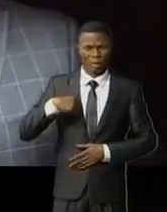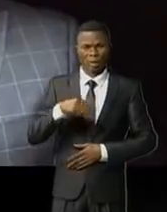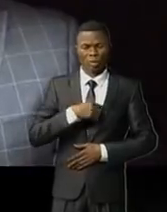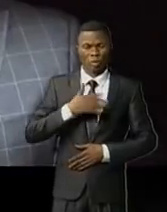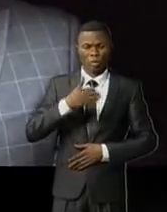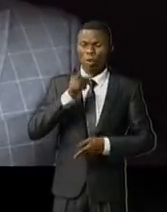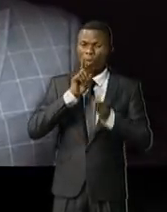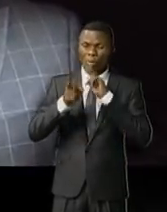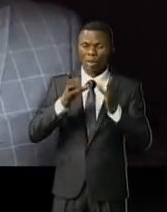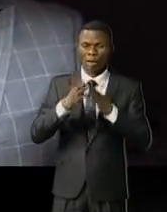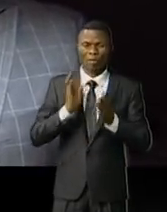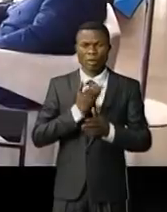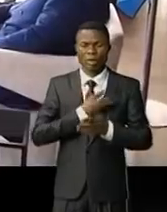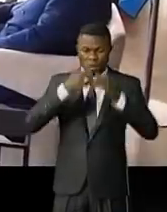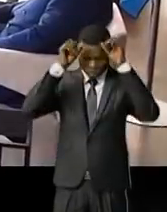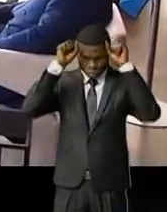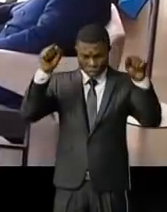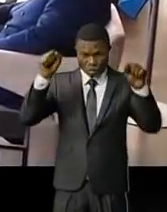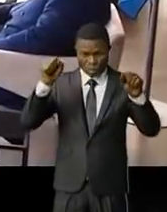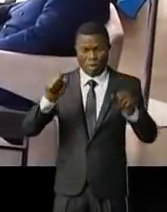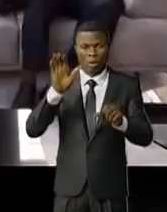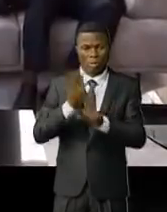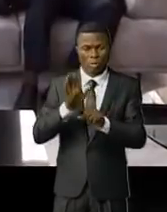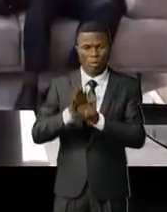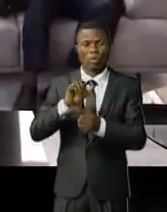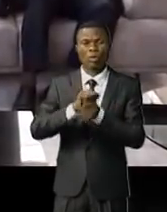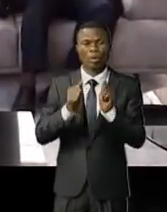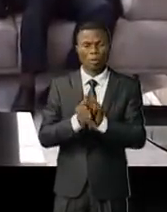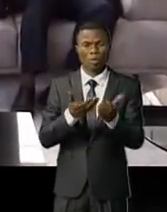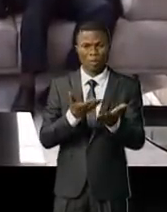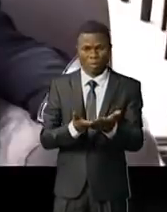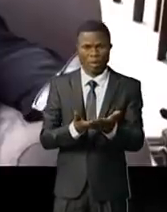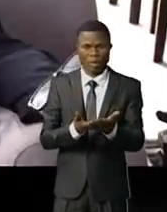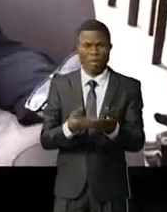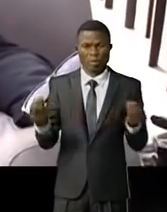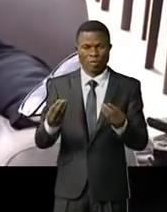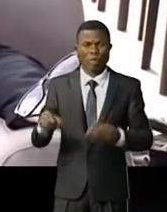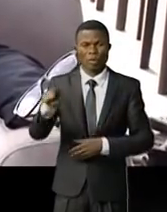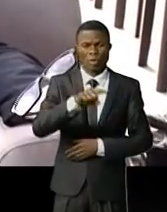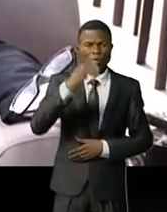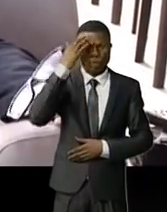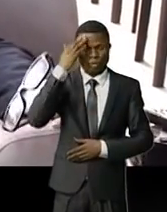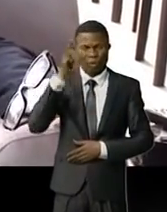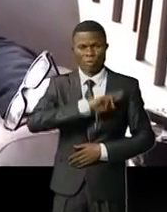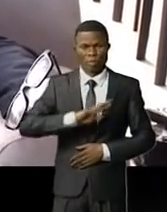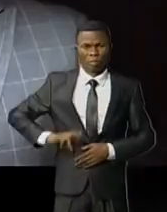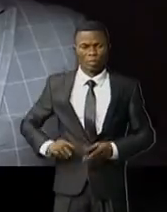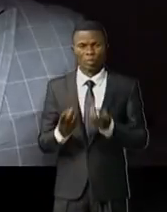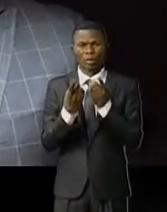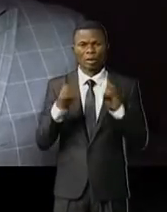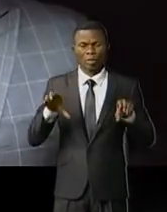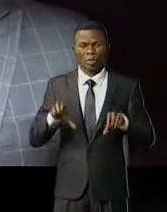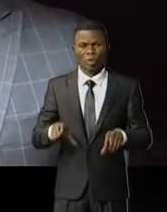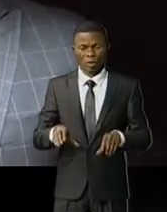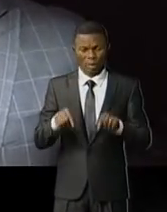essayé de parler avec le président de la République sur beaucoup de sujets, parce que vous savez, la République démocratique du Congo